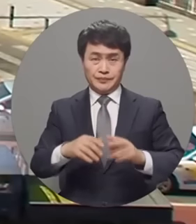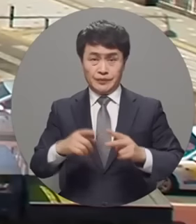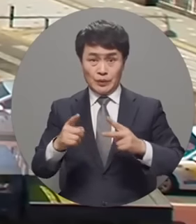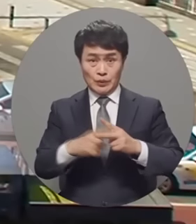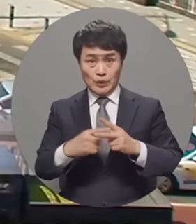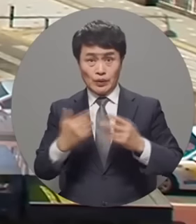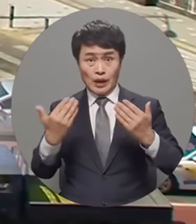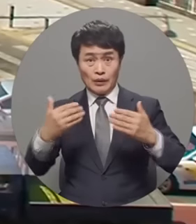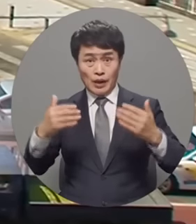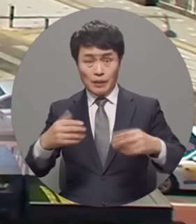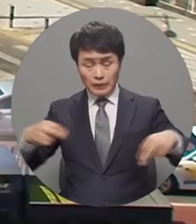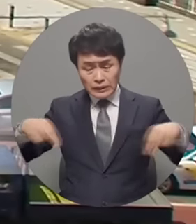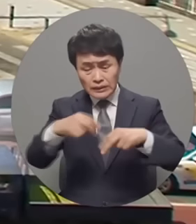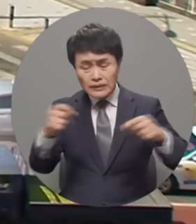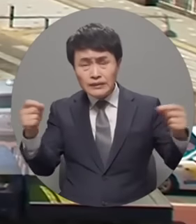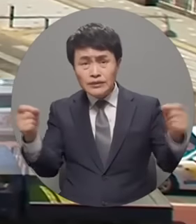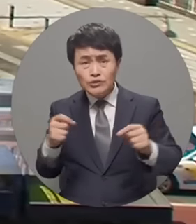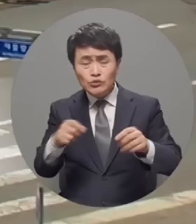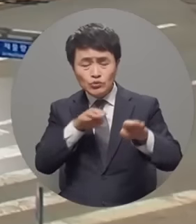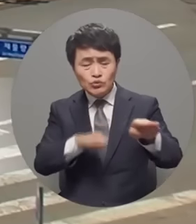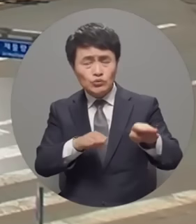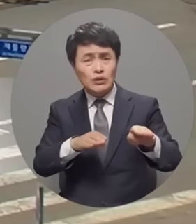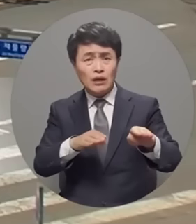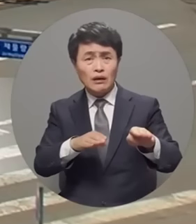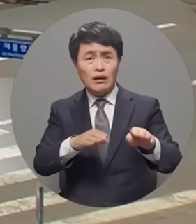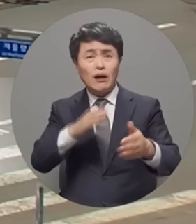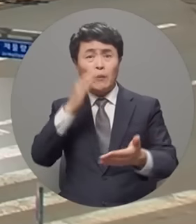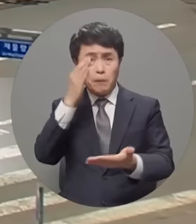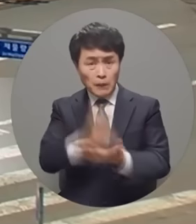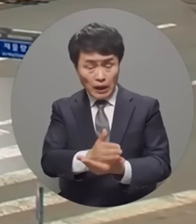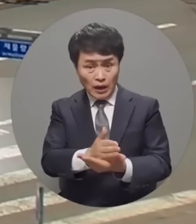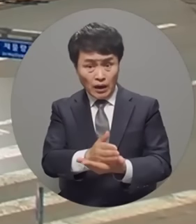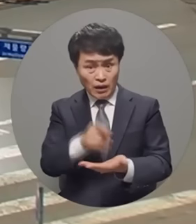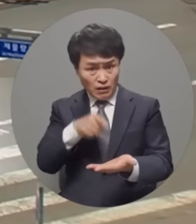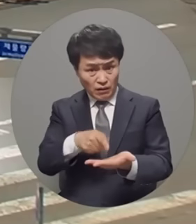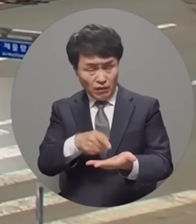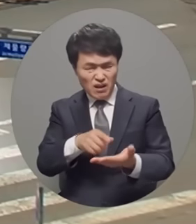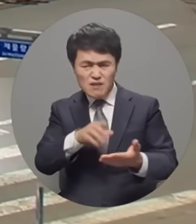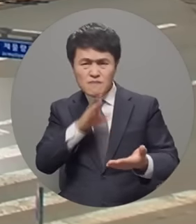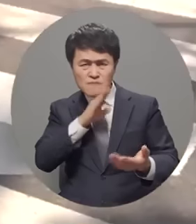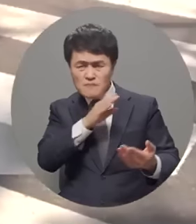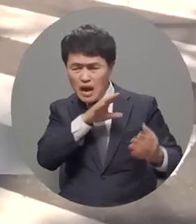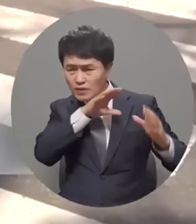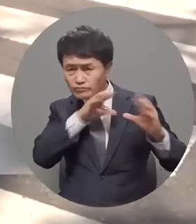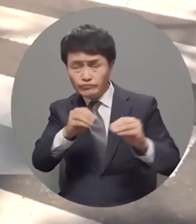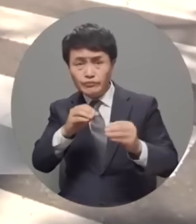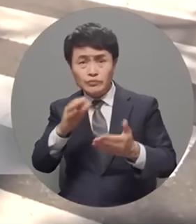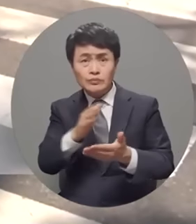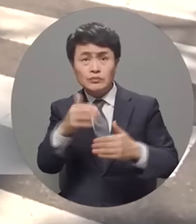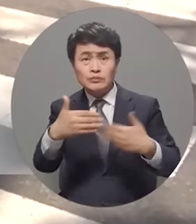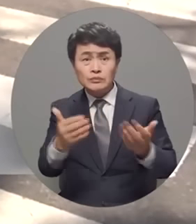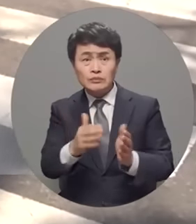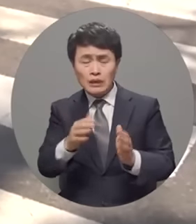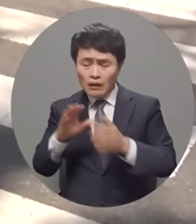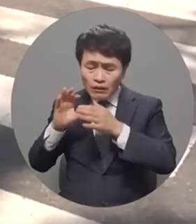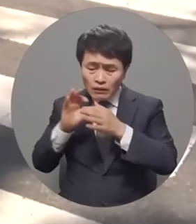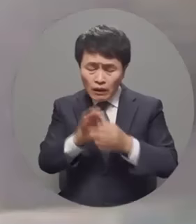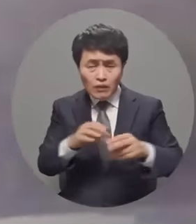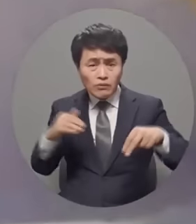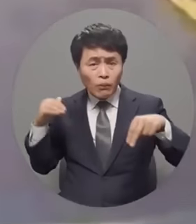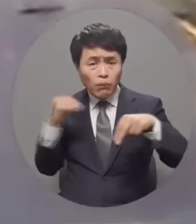앞과 횡단보도 인근에는 주차를 할 수 없어 이른바 주정차 절대 금지 구역으로 불리지만 사고는 계속 늘고